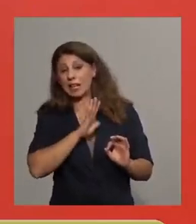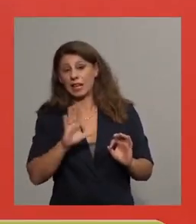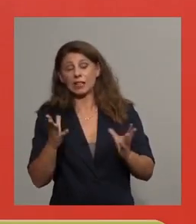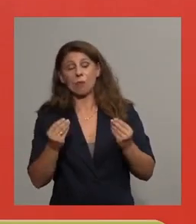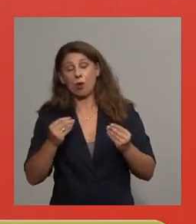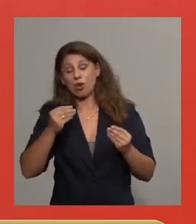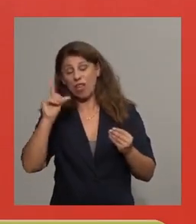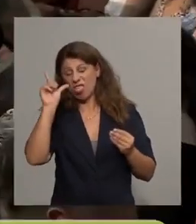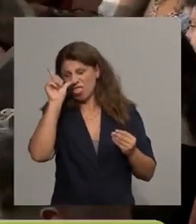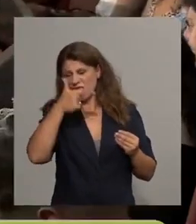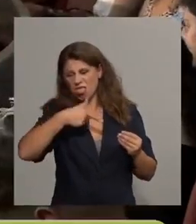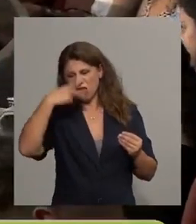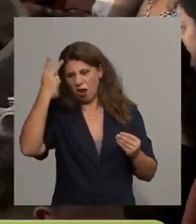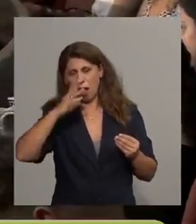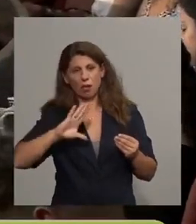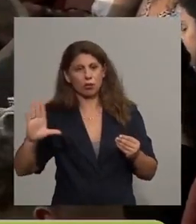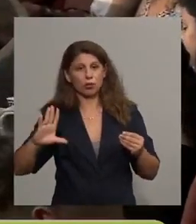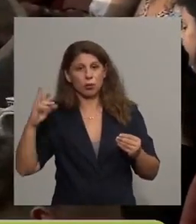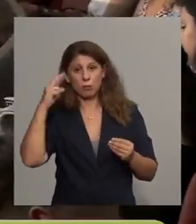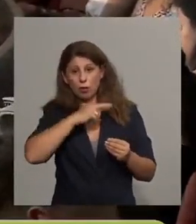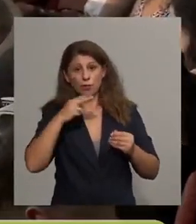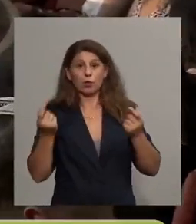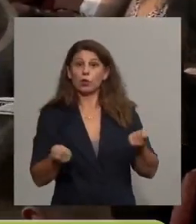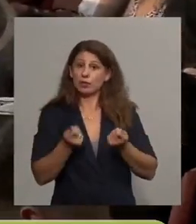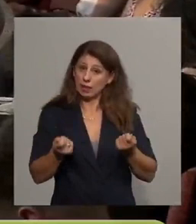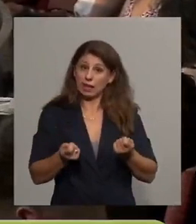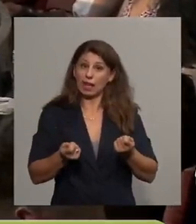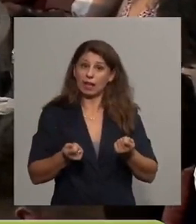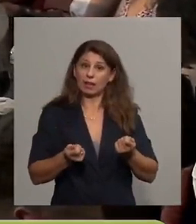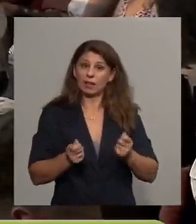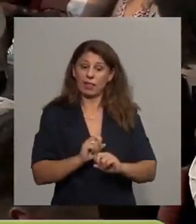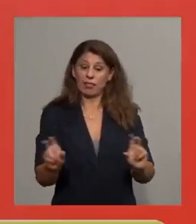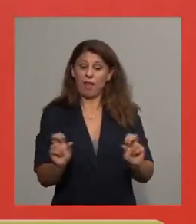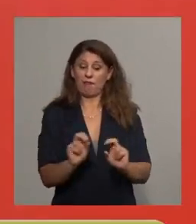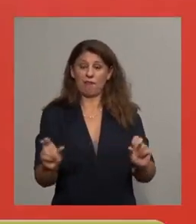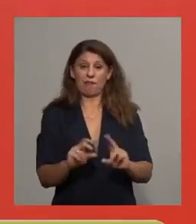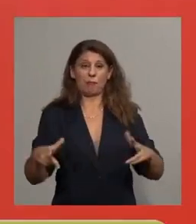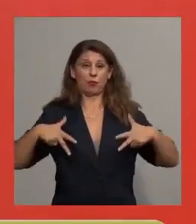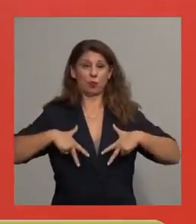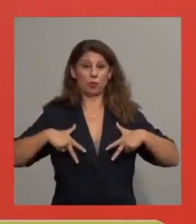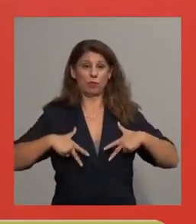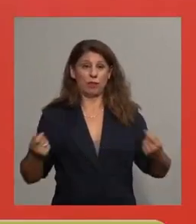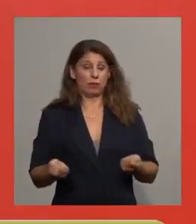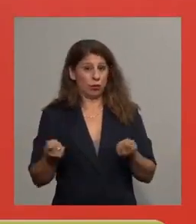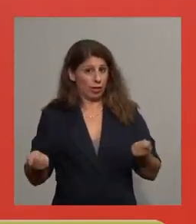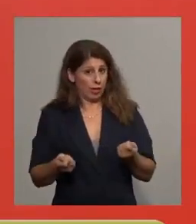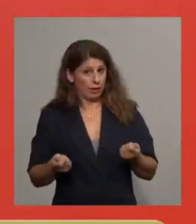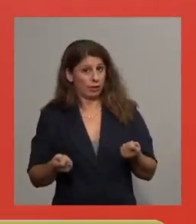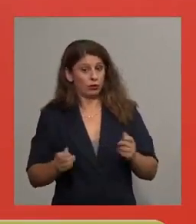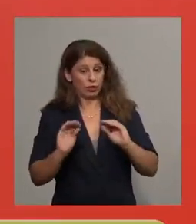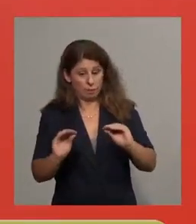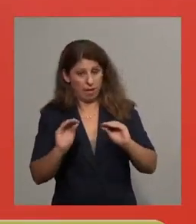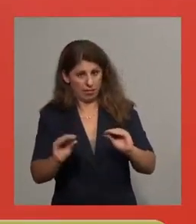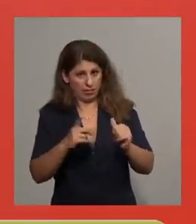πολύ θράσος ο Πρωθυπουργός να κάνει και διαφήμιση του κυβερνητικού έργου του στην